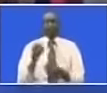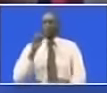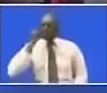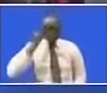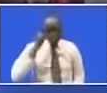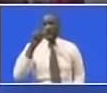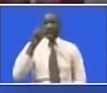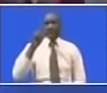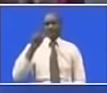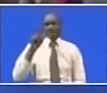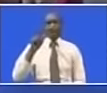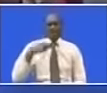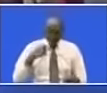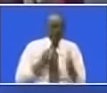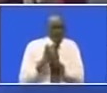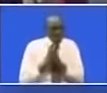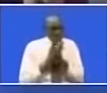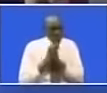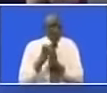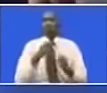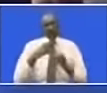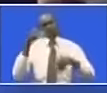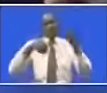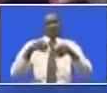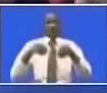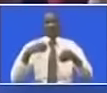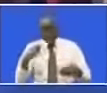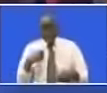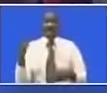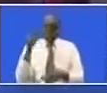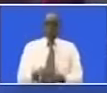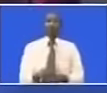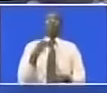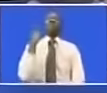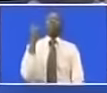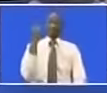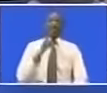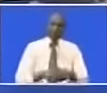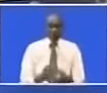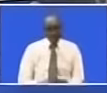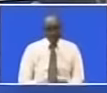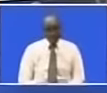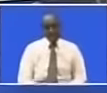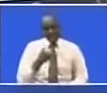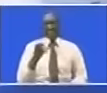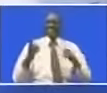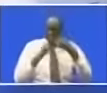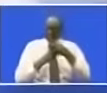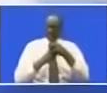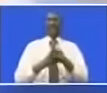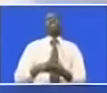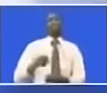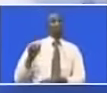nikaamka, yani nikawa na ile moto wa kupiga kura. Sio kuja usiku hivi, leo ni mara ya kwanza. By 7 a.m. the voting